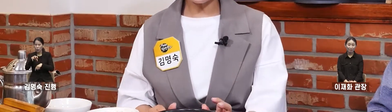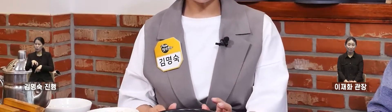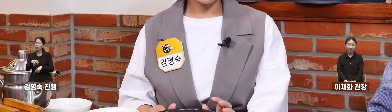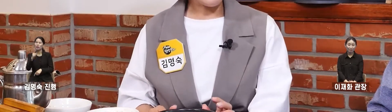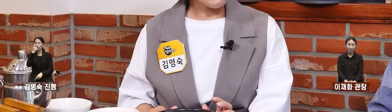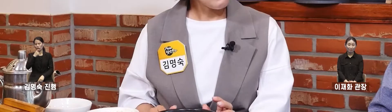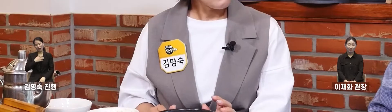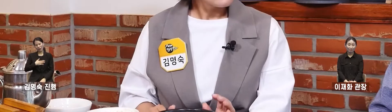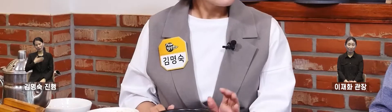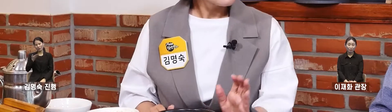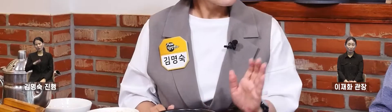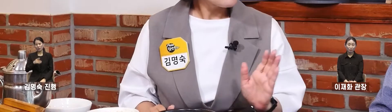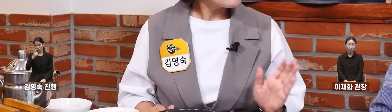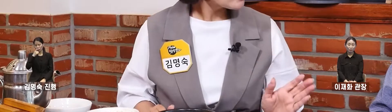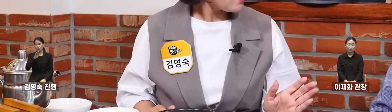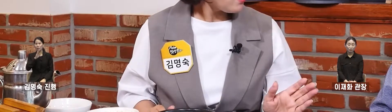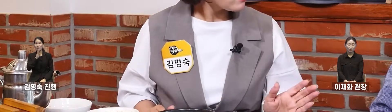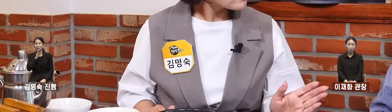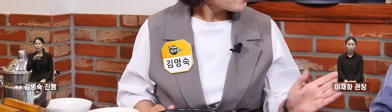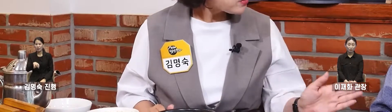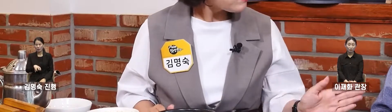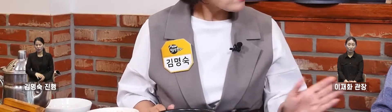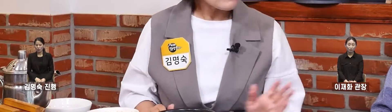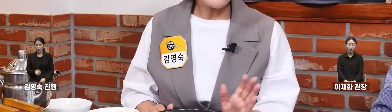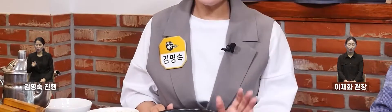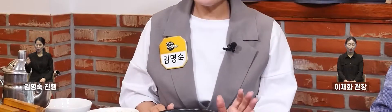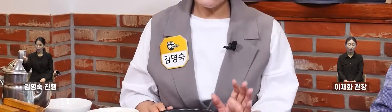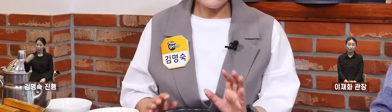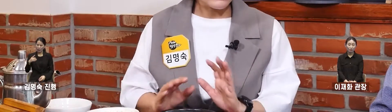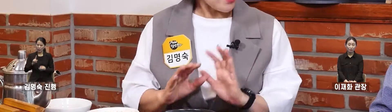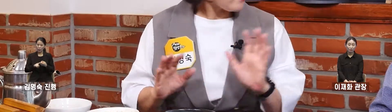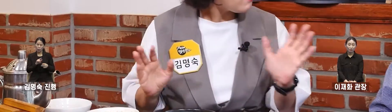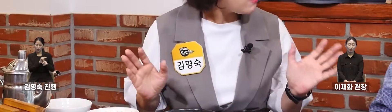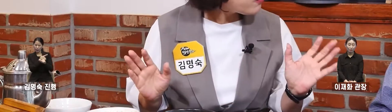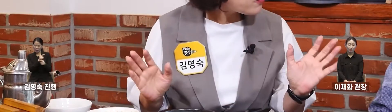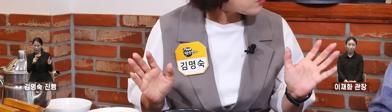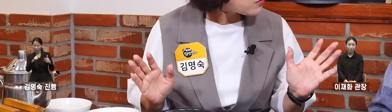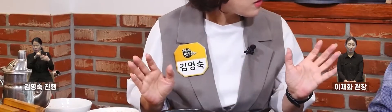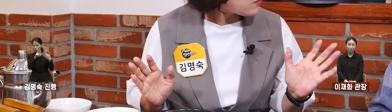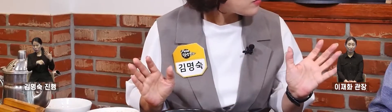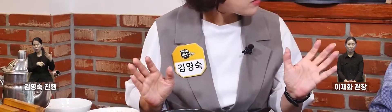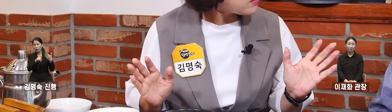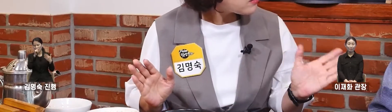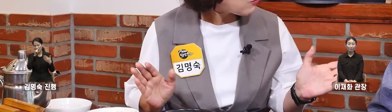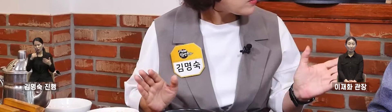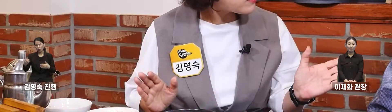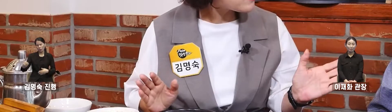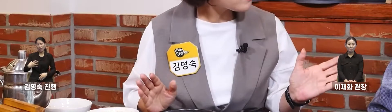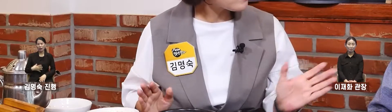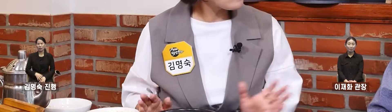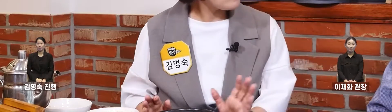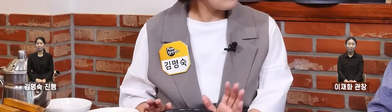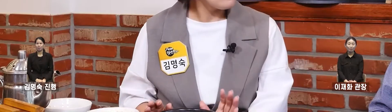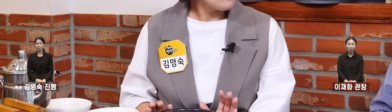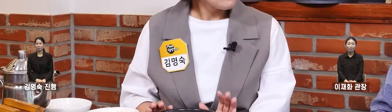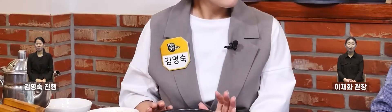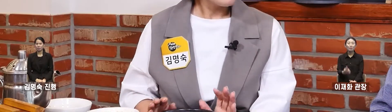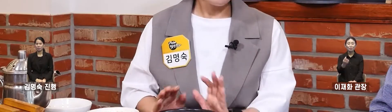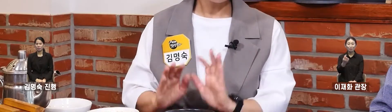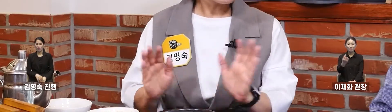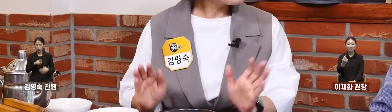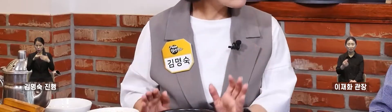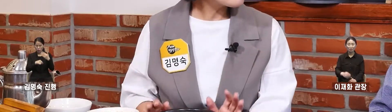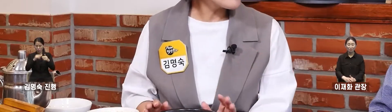그런 곳인데 또 보니까 지금 말씀하신 대로 무슨 다양한 프로그램이 있다고 말씀하셨어요. 네,